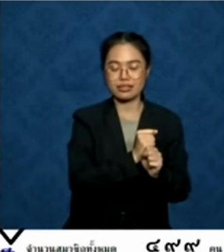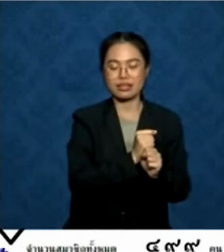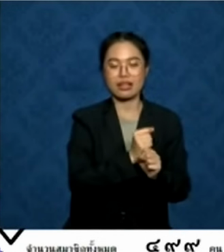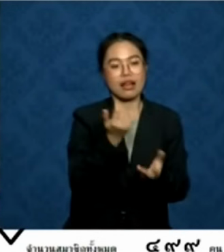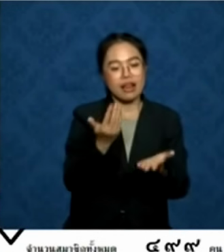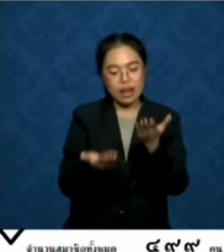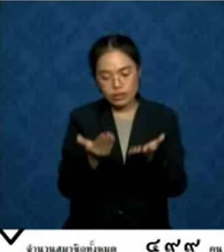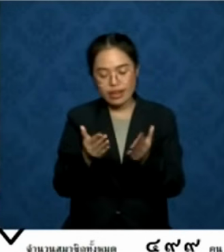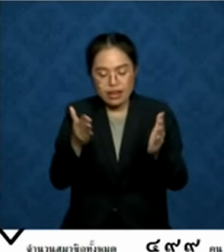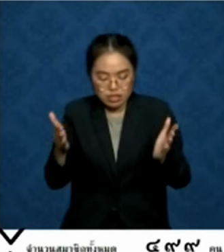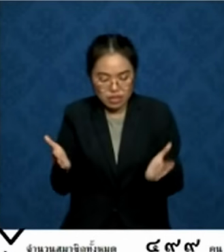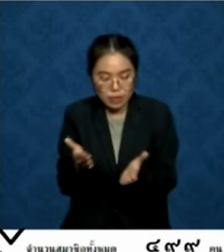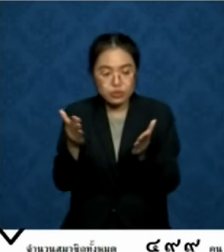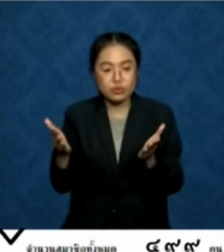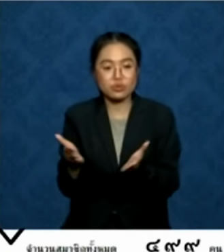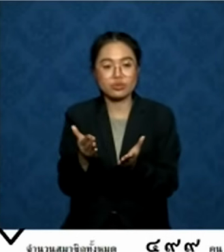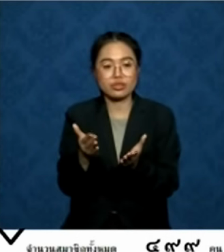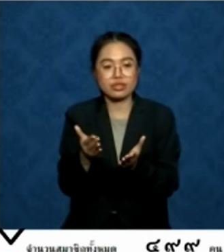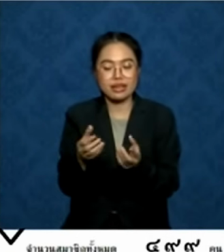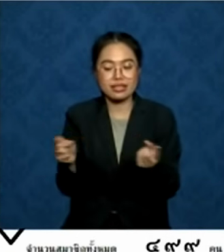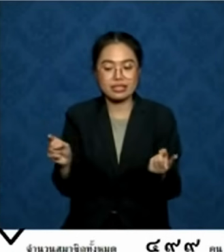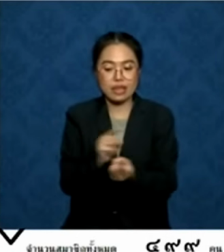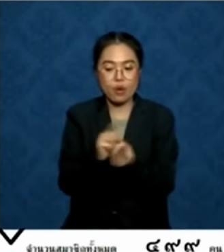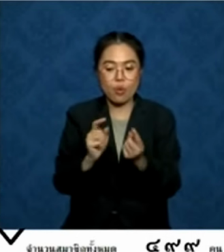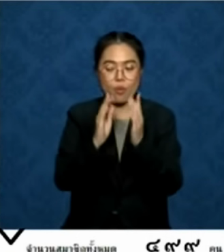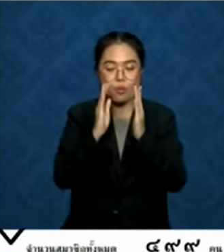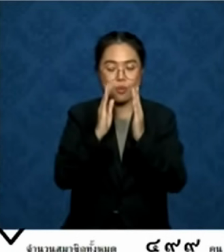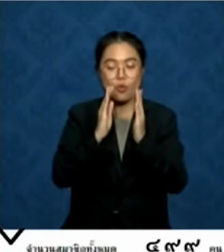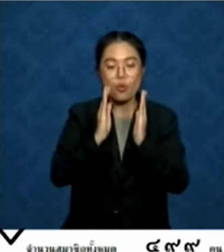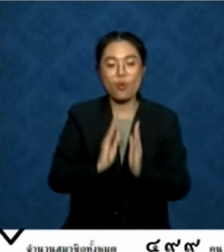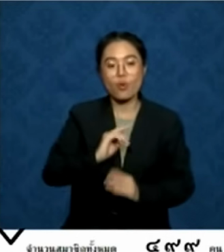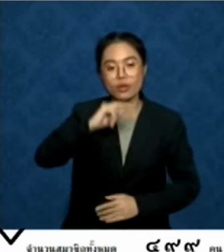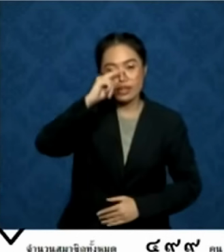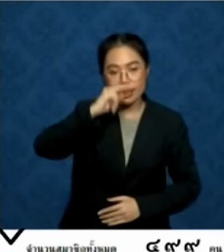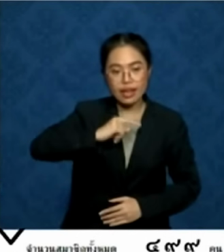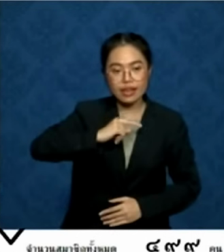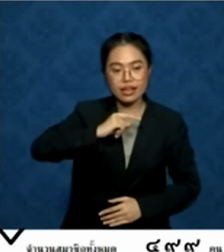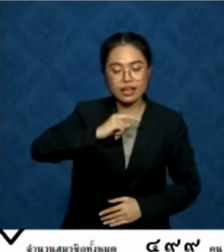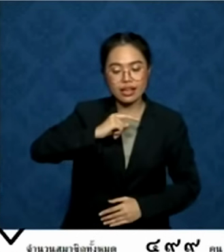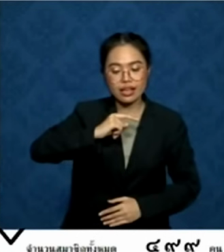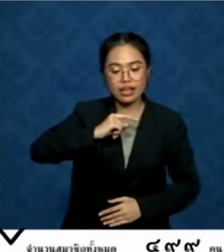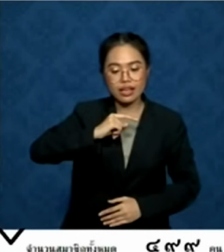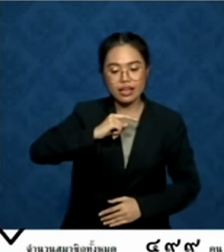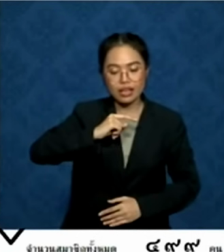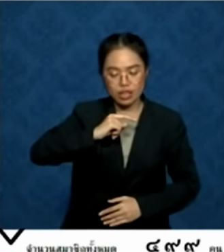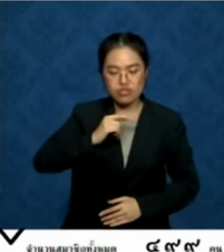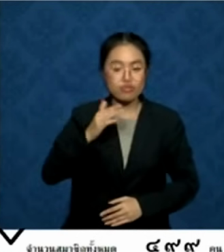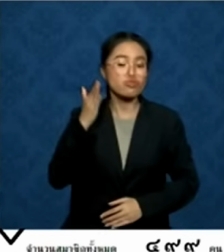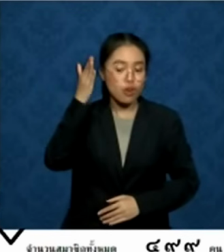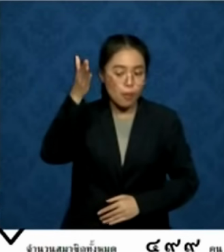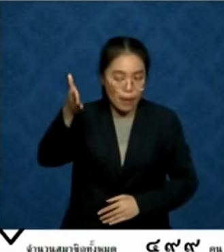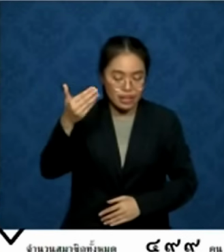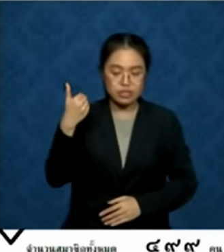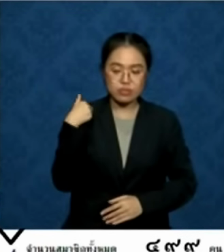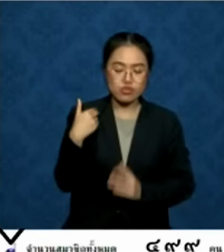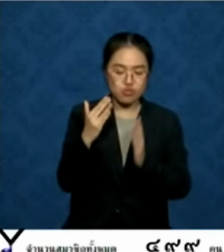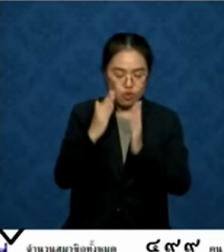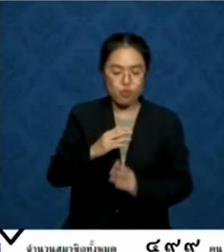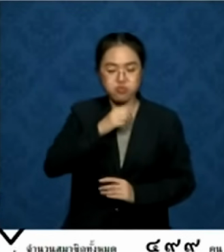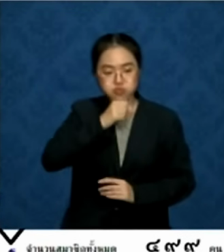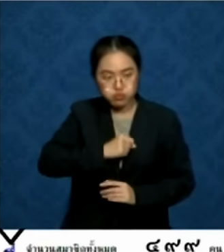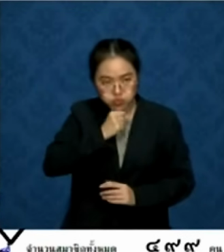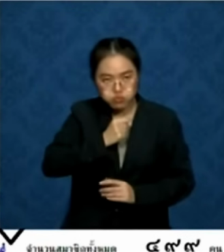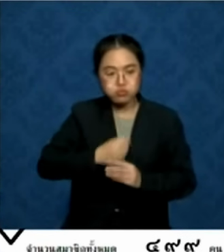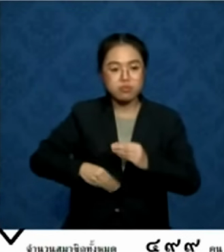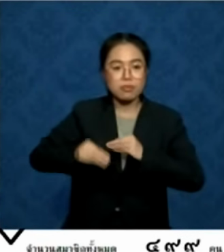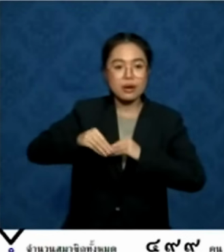นการเตรียมความพร้อมสังคมไทยในการรองรับสังคมสูงวัยจำแนกตามแผนง